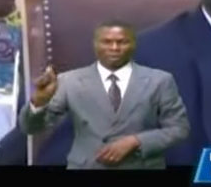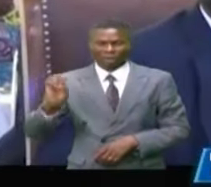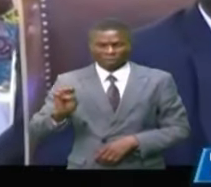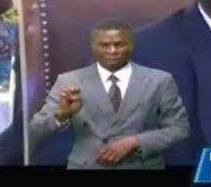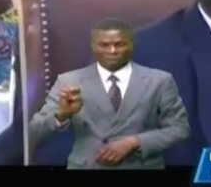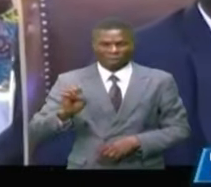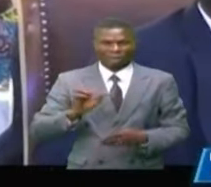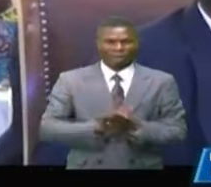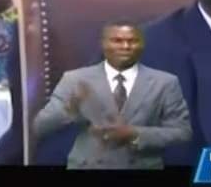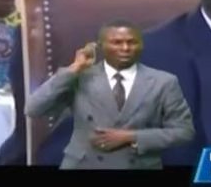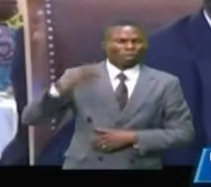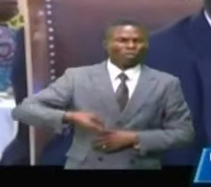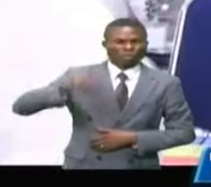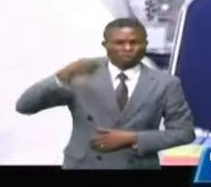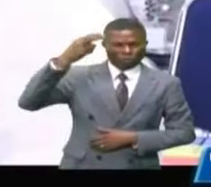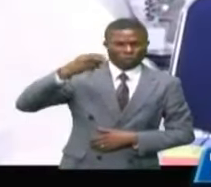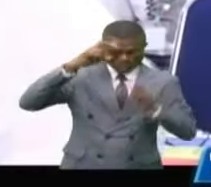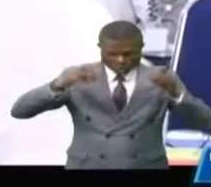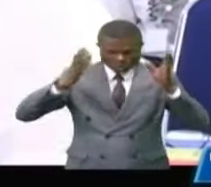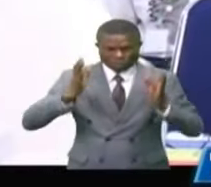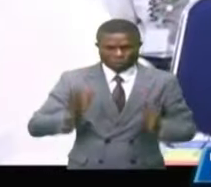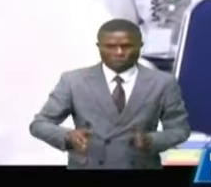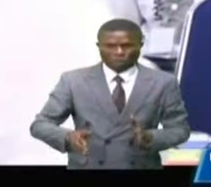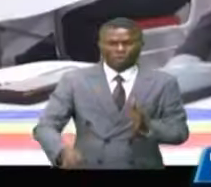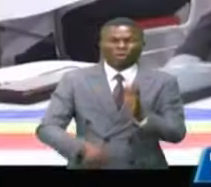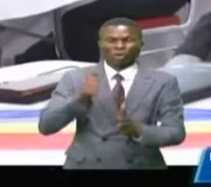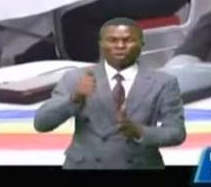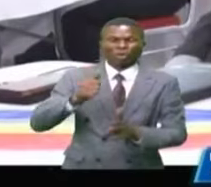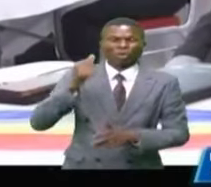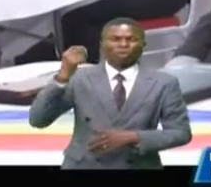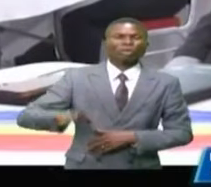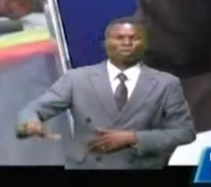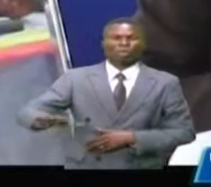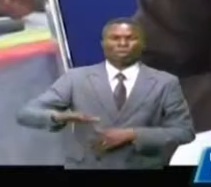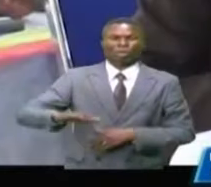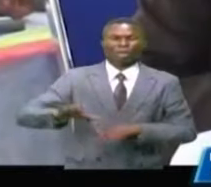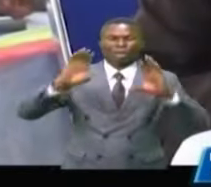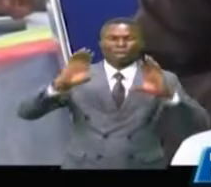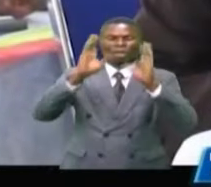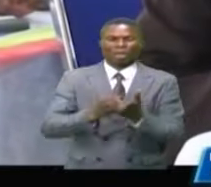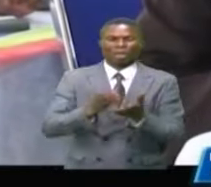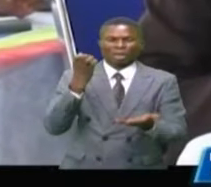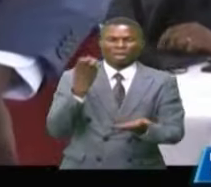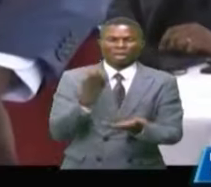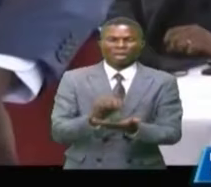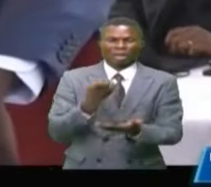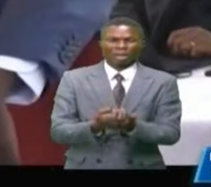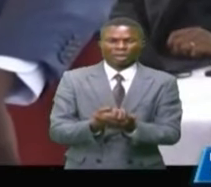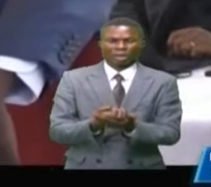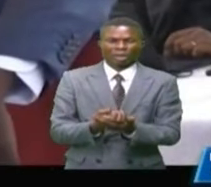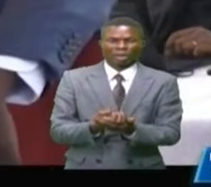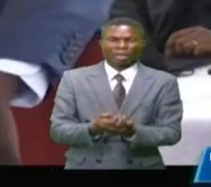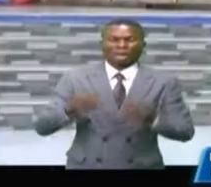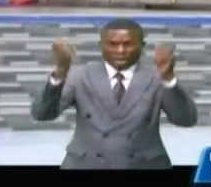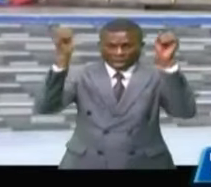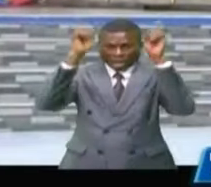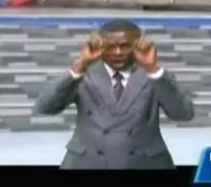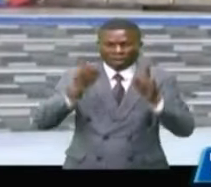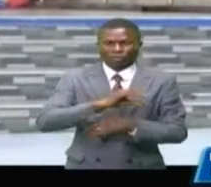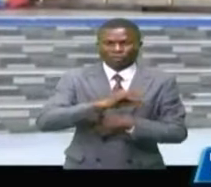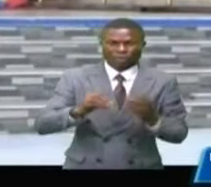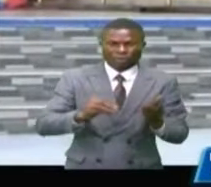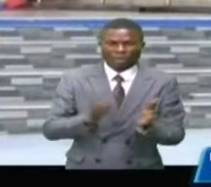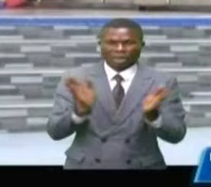éminents professeurs et chercheurs des 11 pays membres de la communauté économique des États d'Afrique centrale, ainsi que